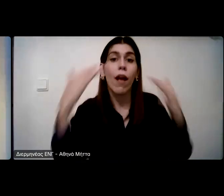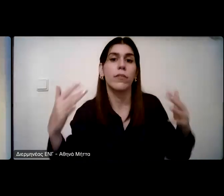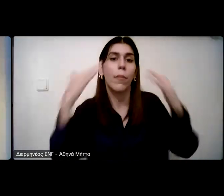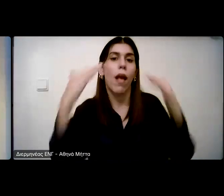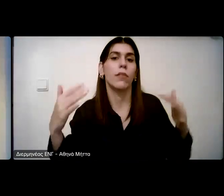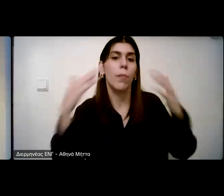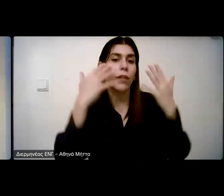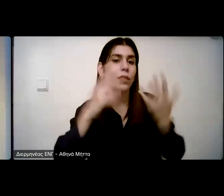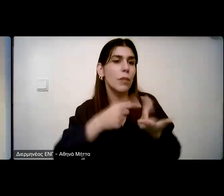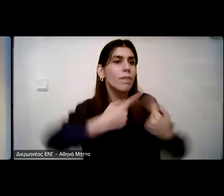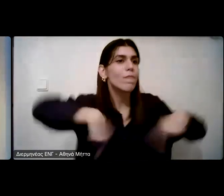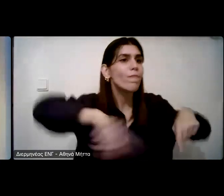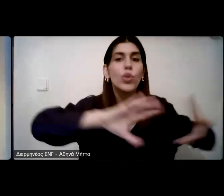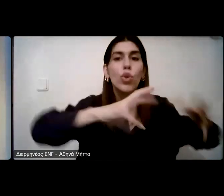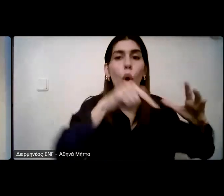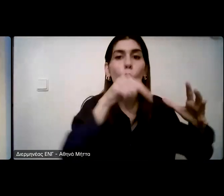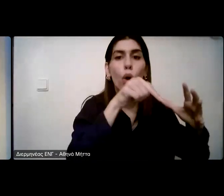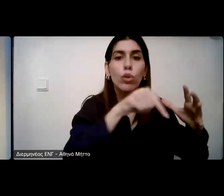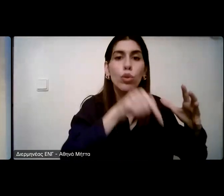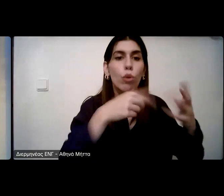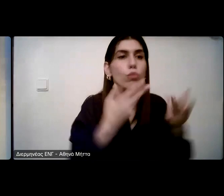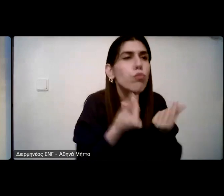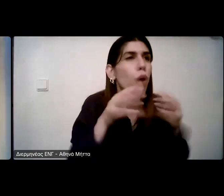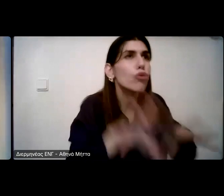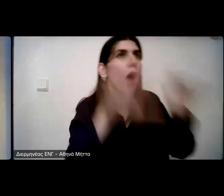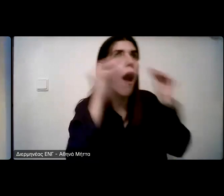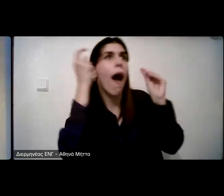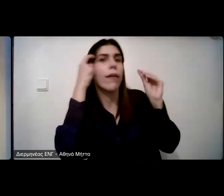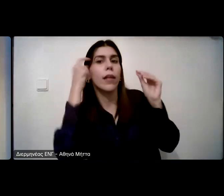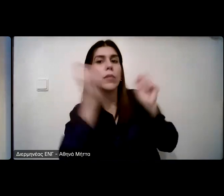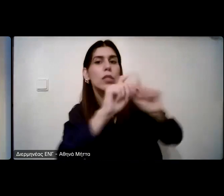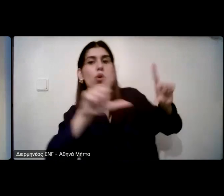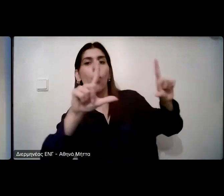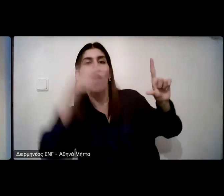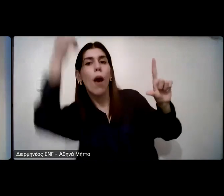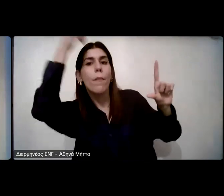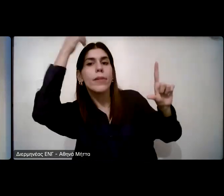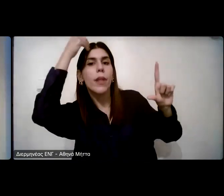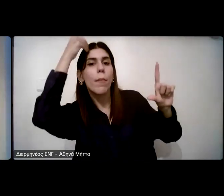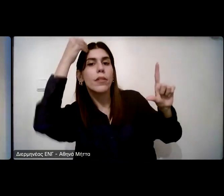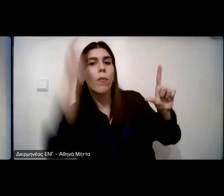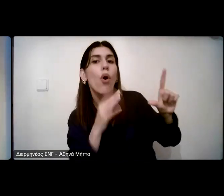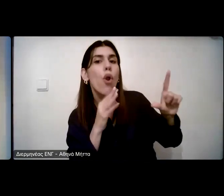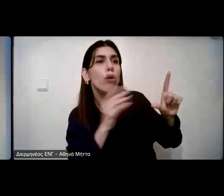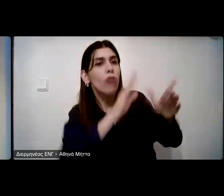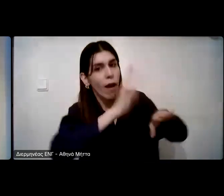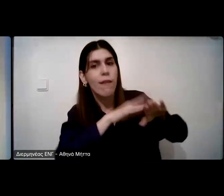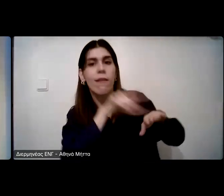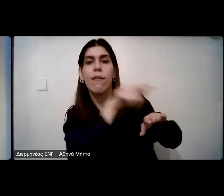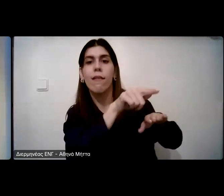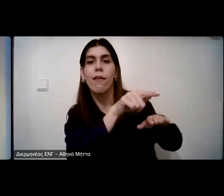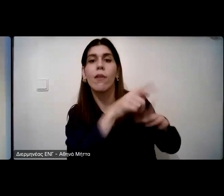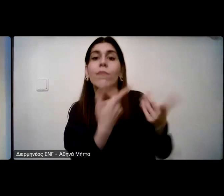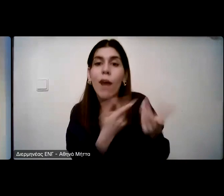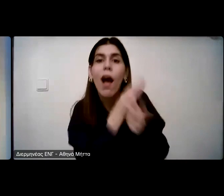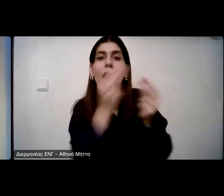ο κόσμος γίνεται αντιληπτός. Και προφανώς όσο λείπουν οι γυναίκες από αυτόν τον λόγο, ο κόσμος που